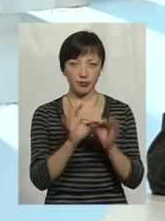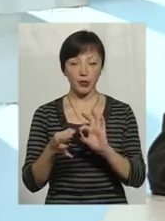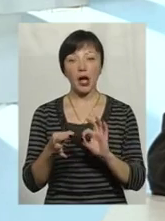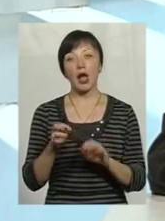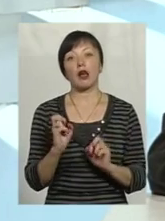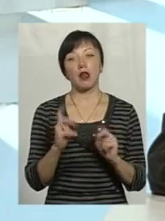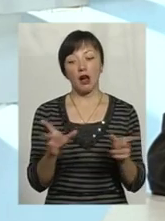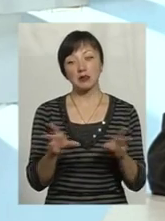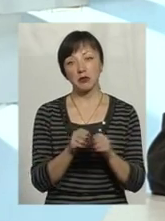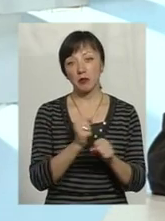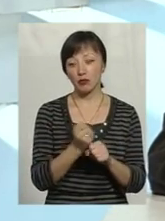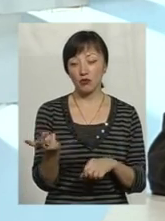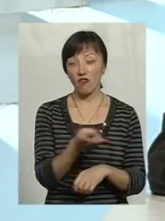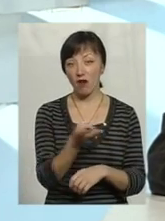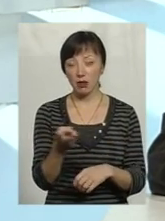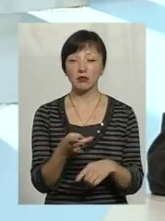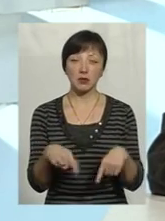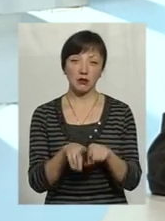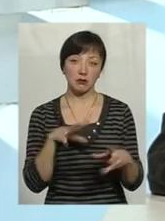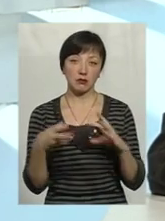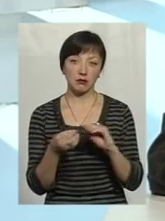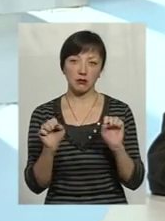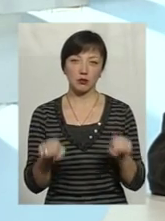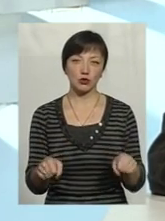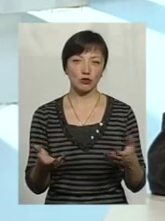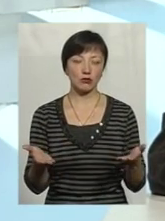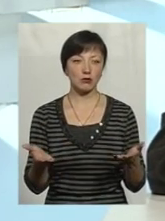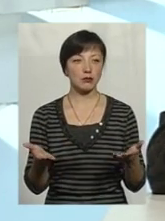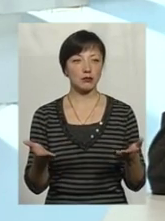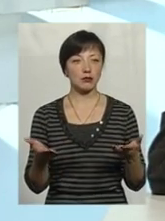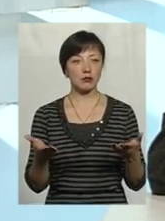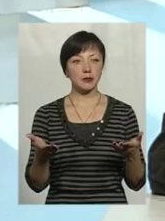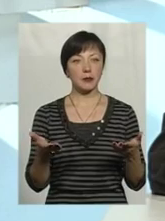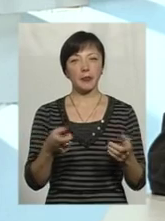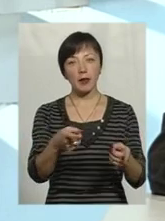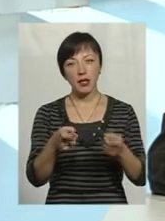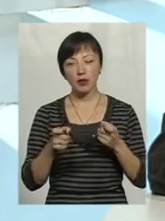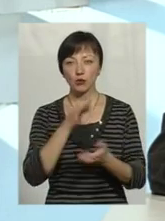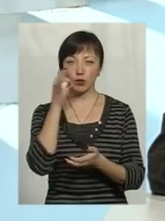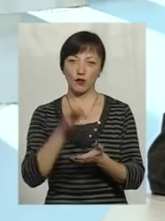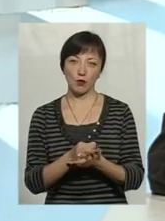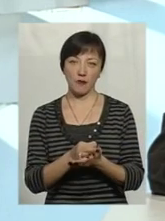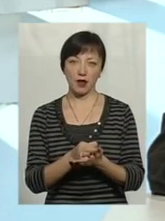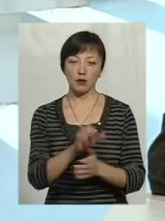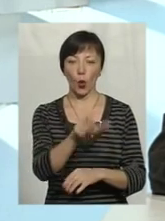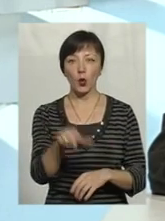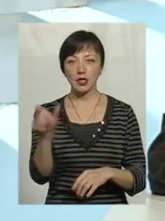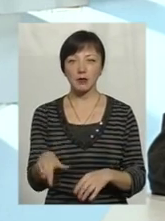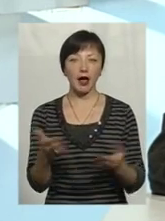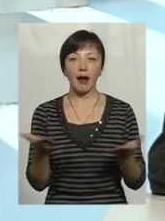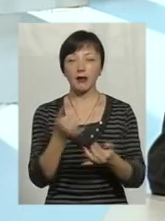Наскільки вони співпрацюватимуть, настільки, в принципі, буде можливість от притягнути до відповідальності осіб, які